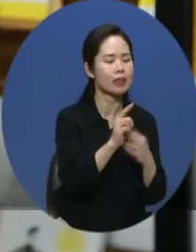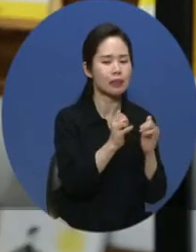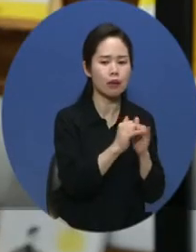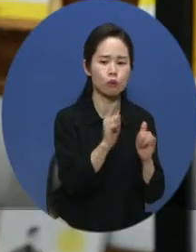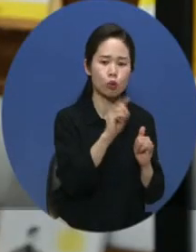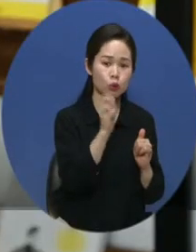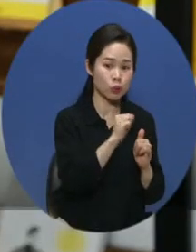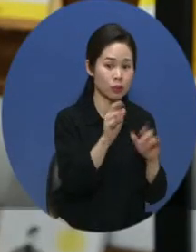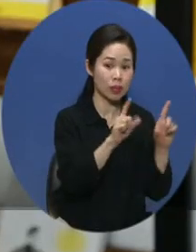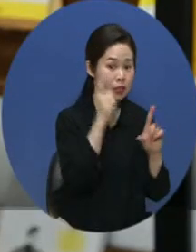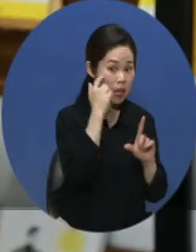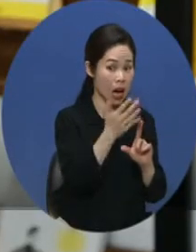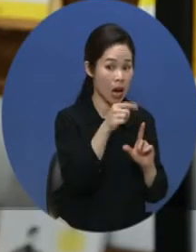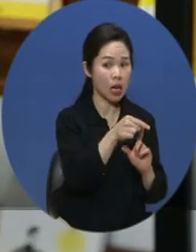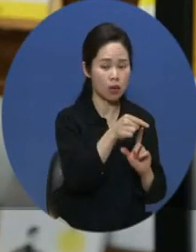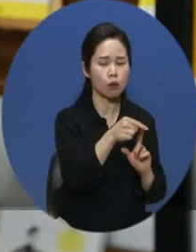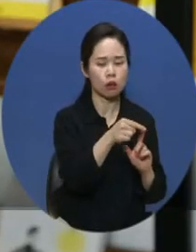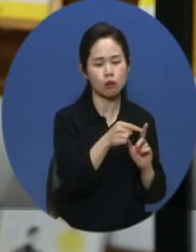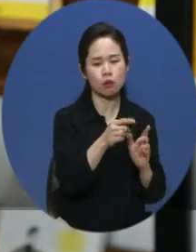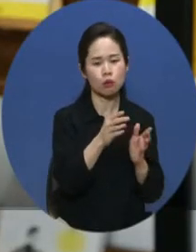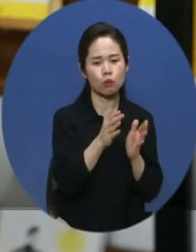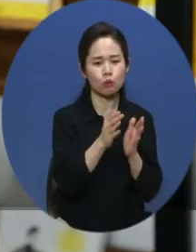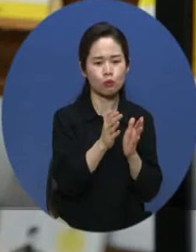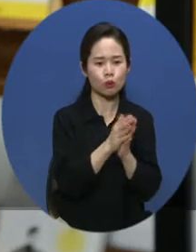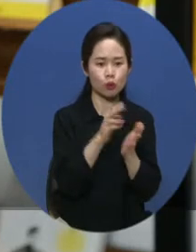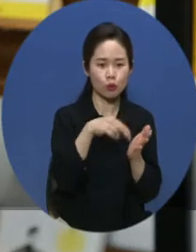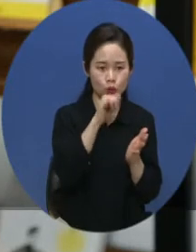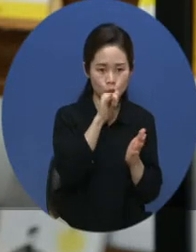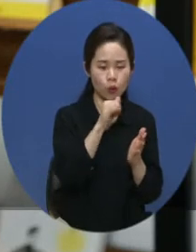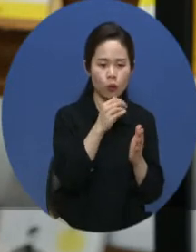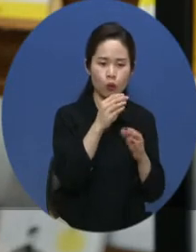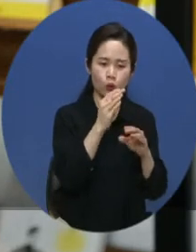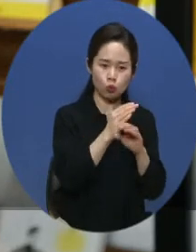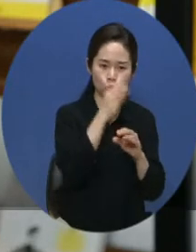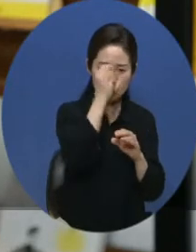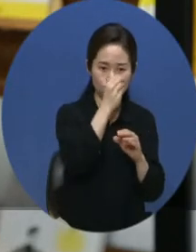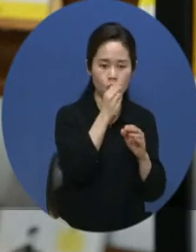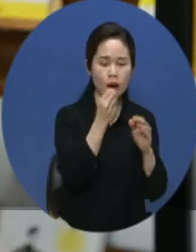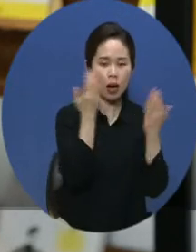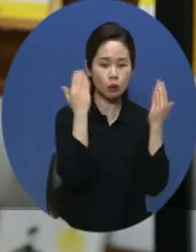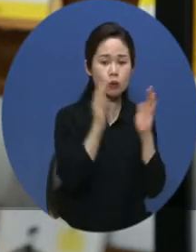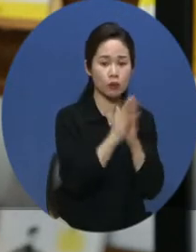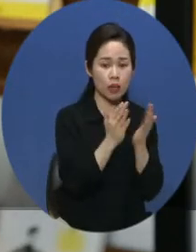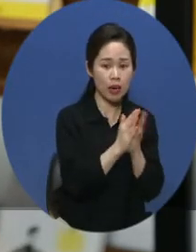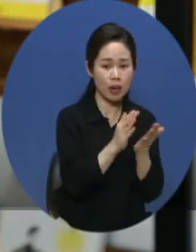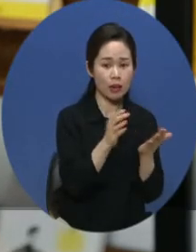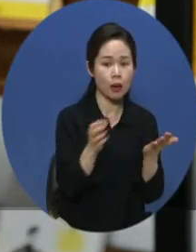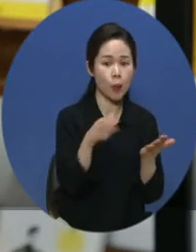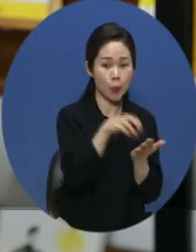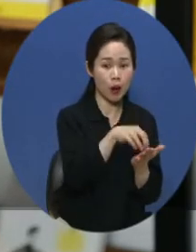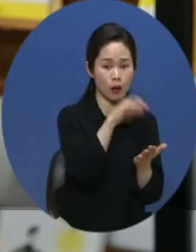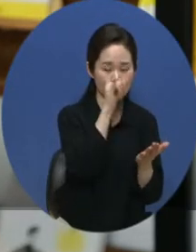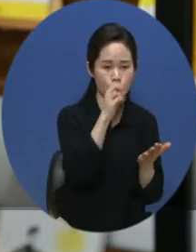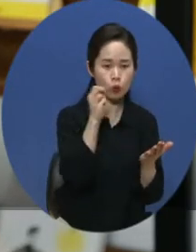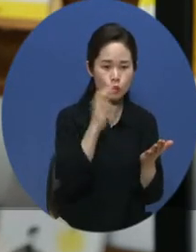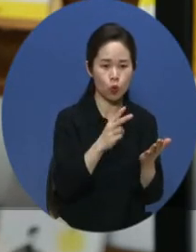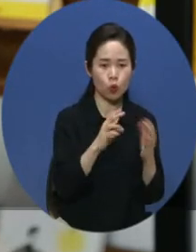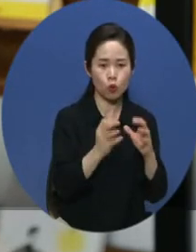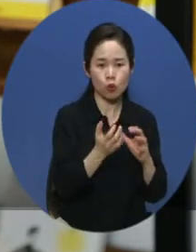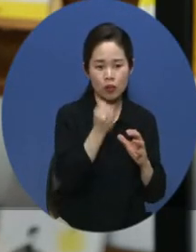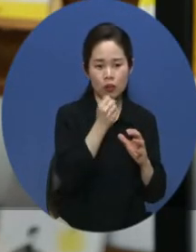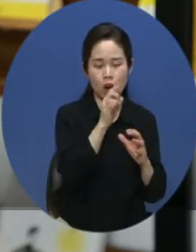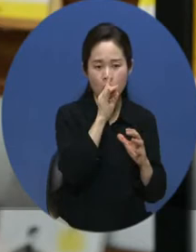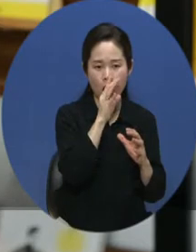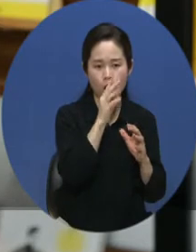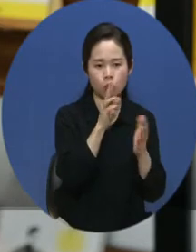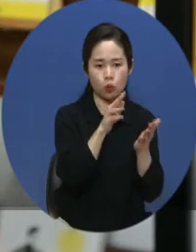중고등학교에 수록됐던 교과서에 수록됐던 작품, 그리고 이제 여러 뭐 국립 중앙도서관이나